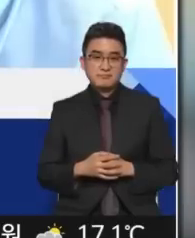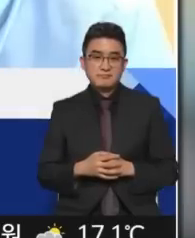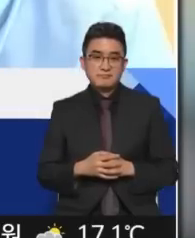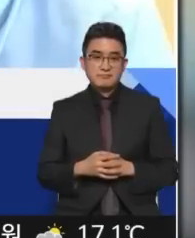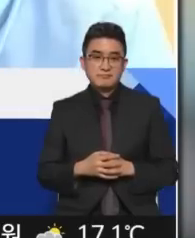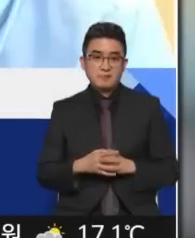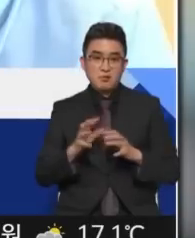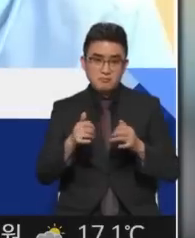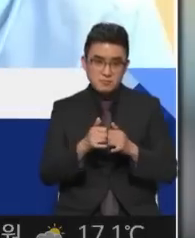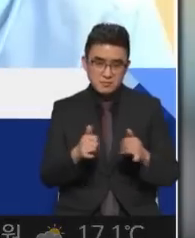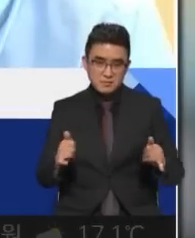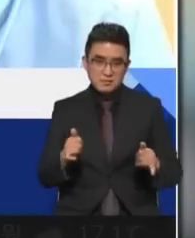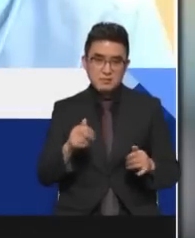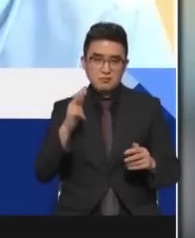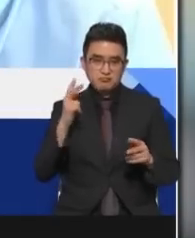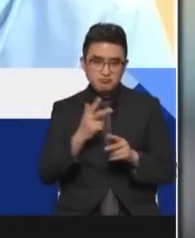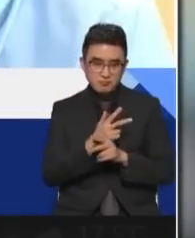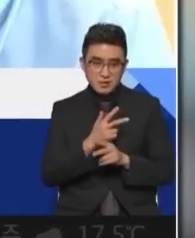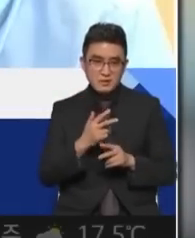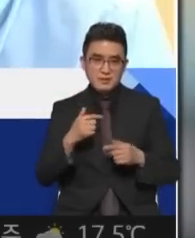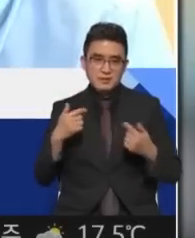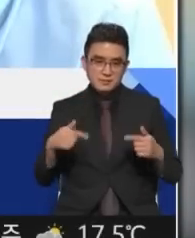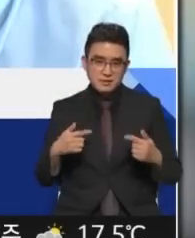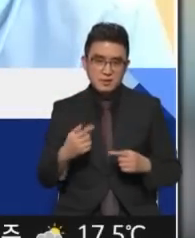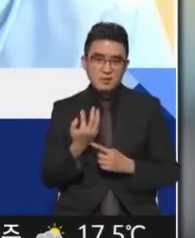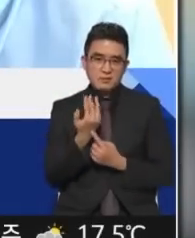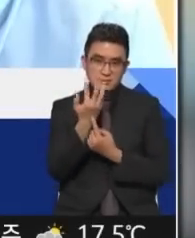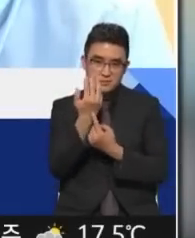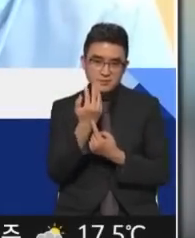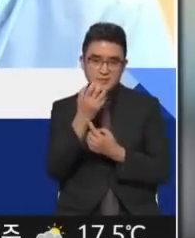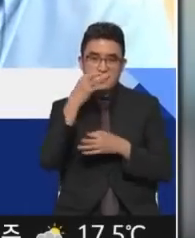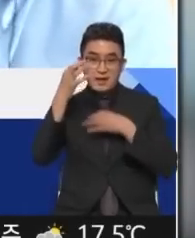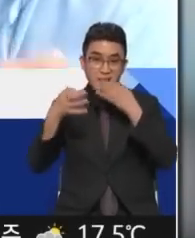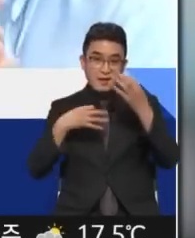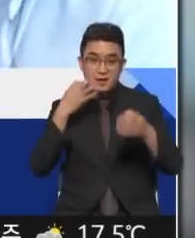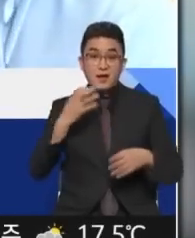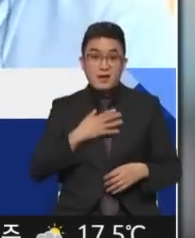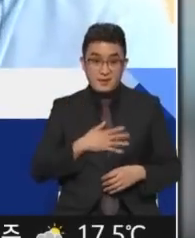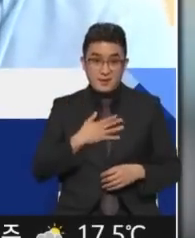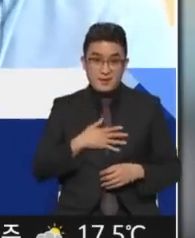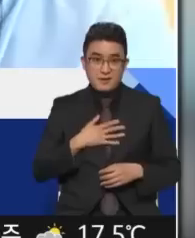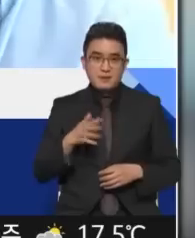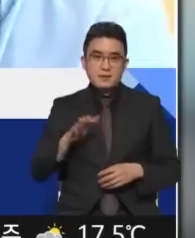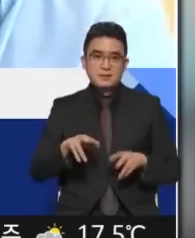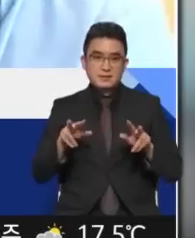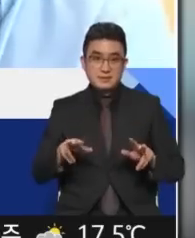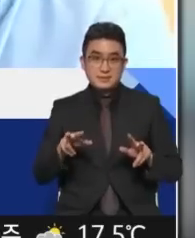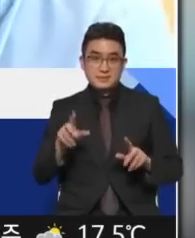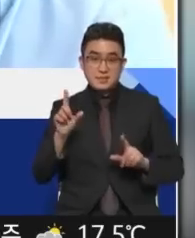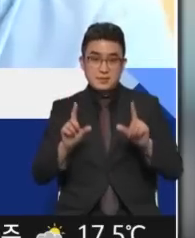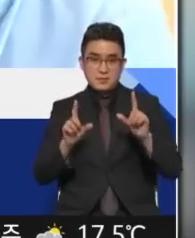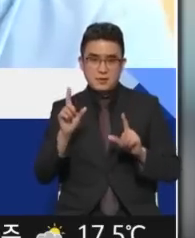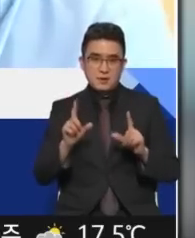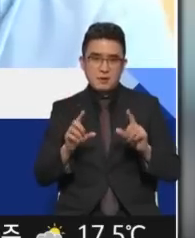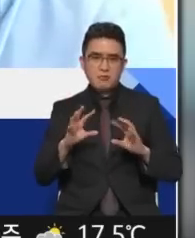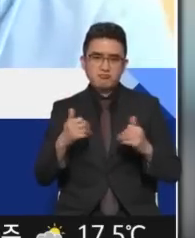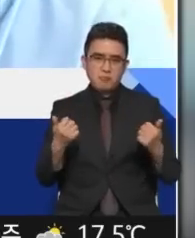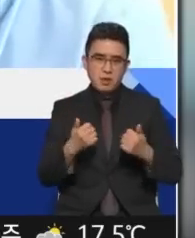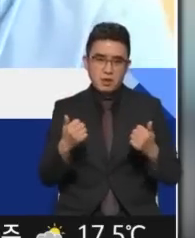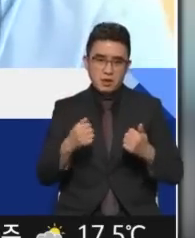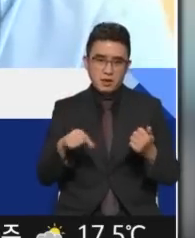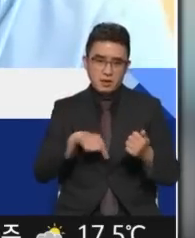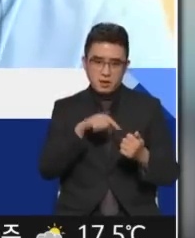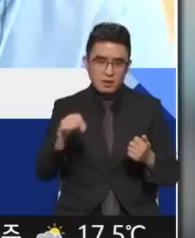국민들께서 주말마다 촛불 들고 여러 가지 목소리를 내고 계신 걸 알고 있습니다만 예. 저희는 지금은 현재로서는 국회에서 싸울 일이